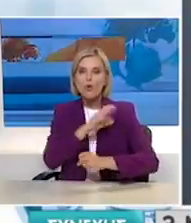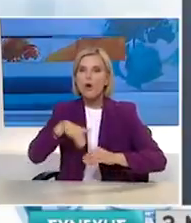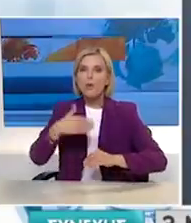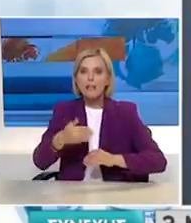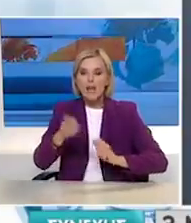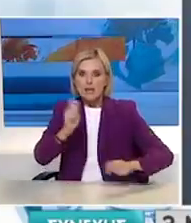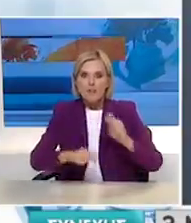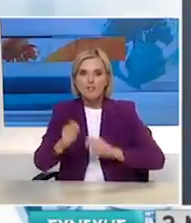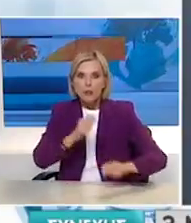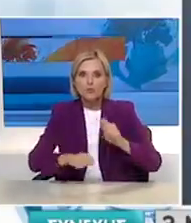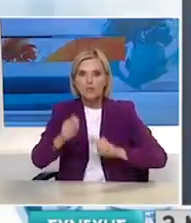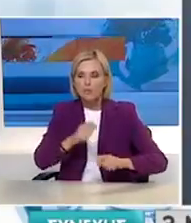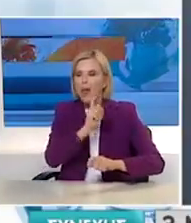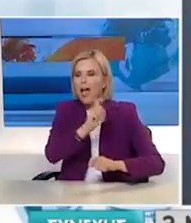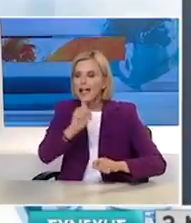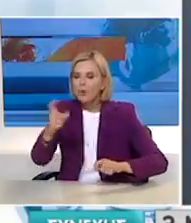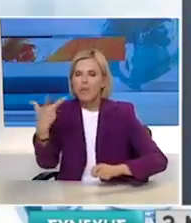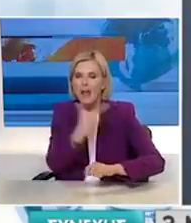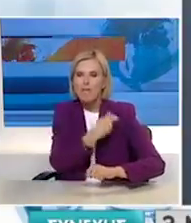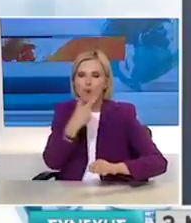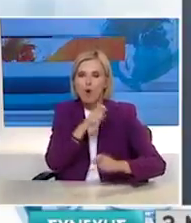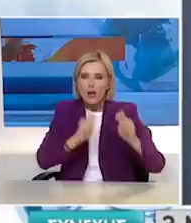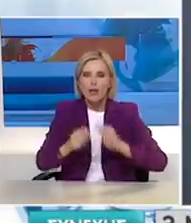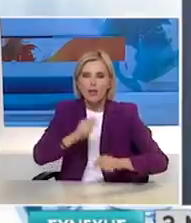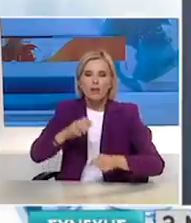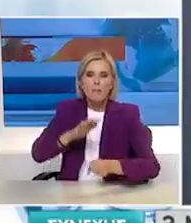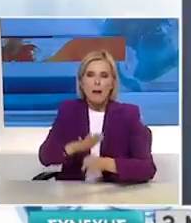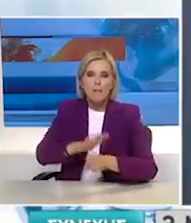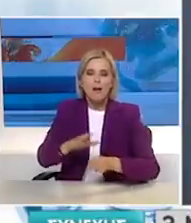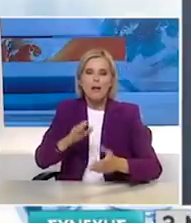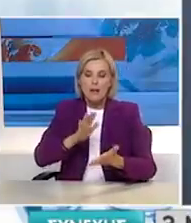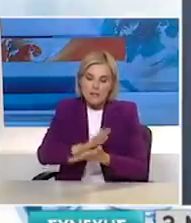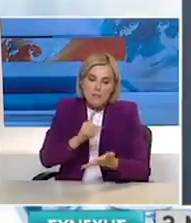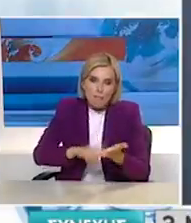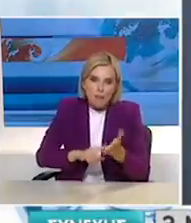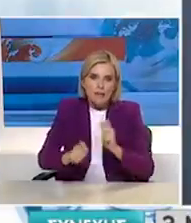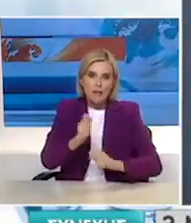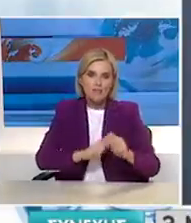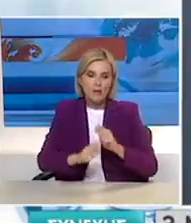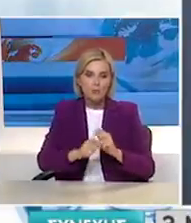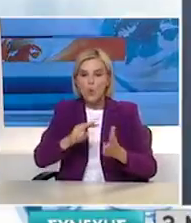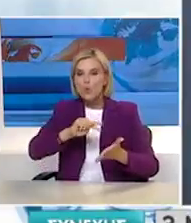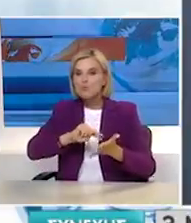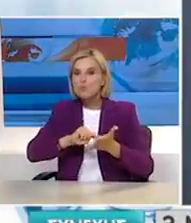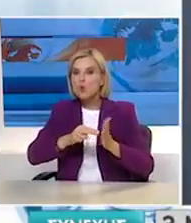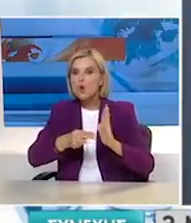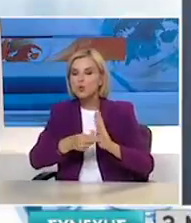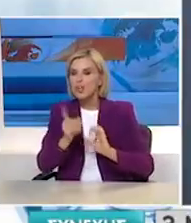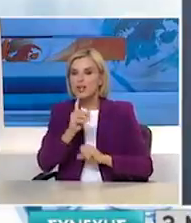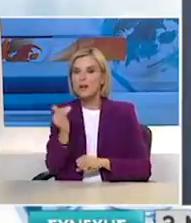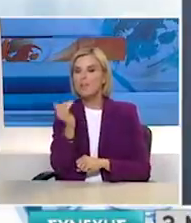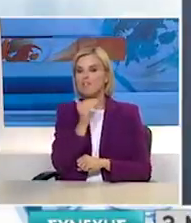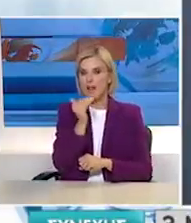πόσα εάν. Νομίζω θέλει προσοχή, θέλει παρακολούθηση των επιστημικών δεδομένων, δεν θέλει